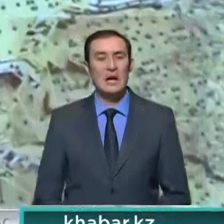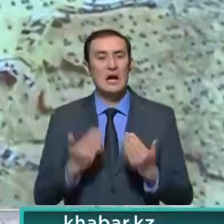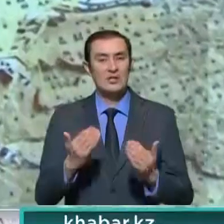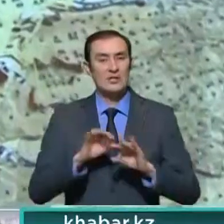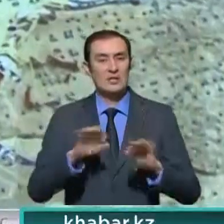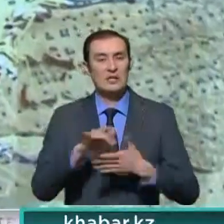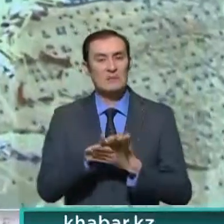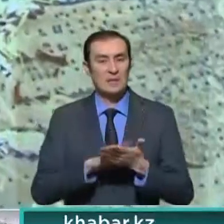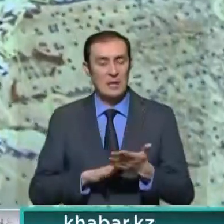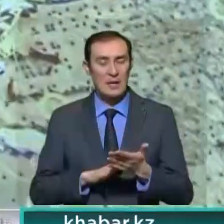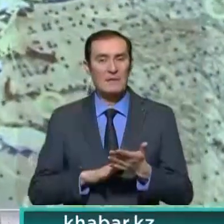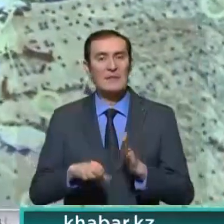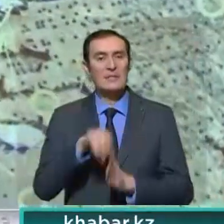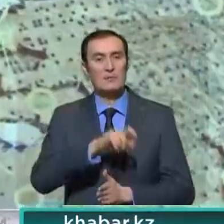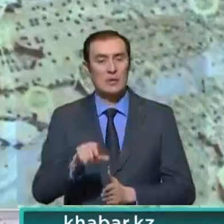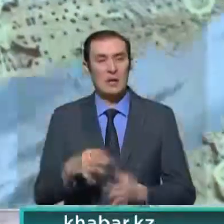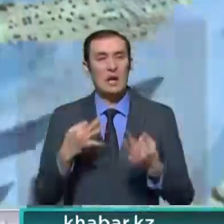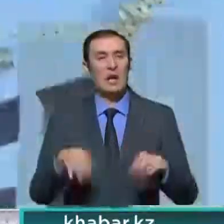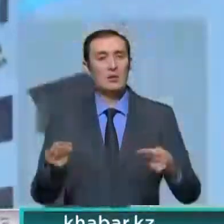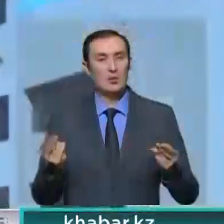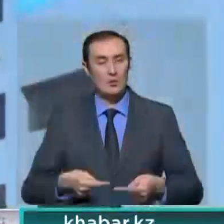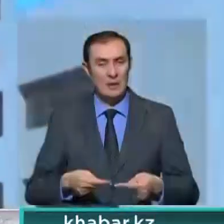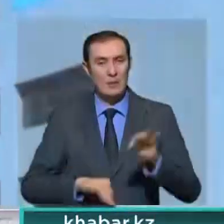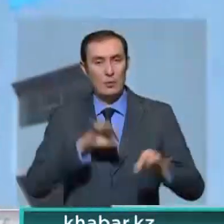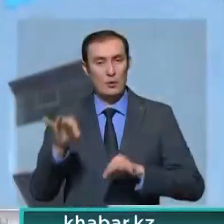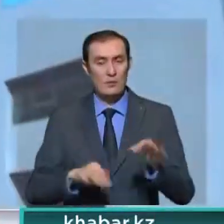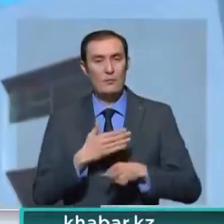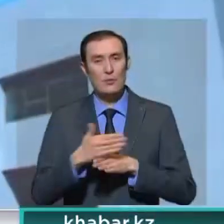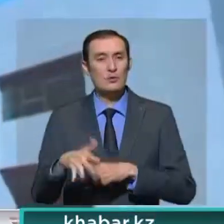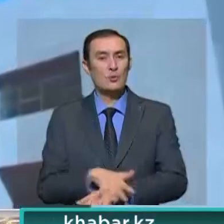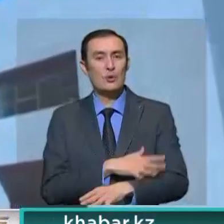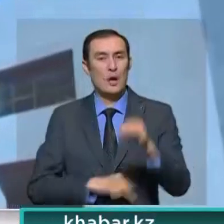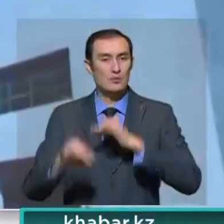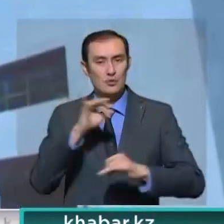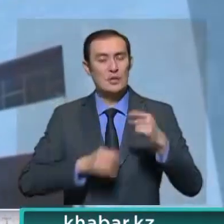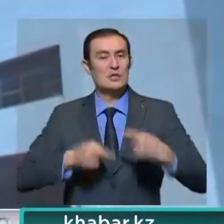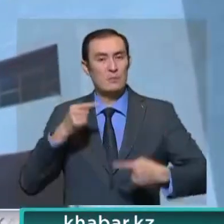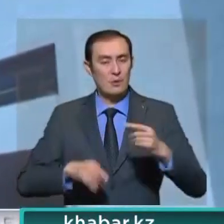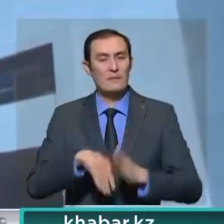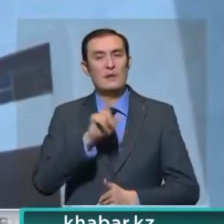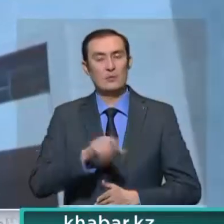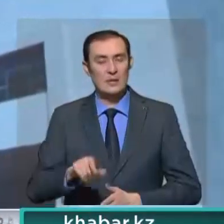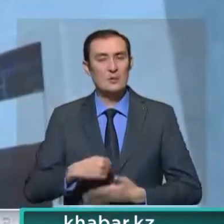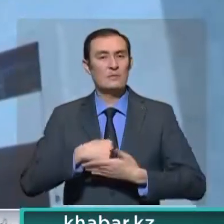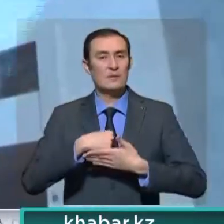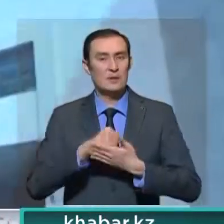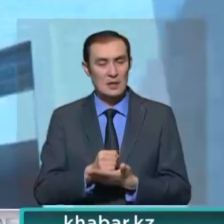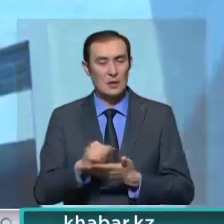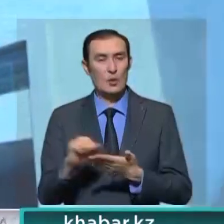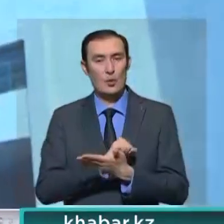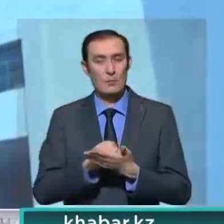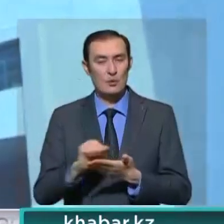расскажем далее тем временем мы жили смены одобрили несколько законопроектов После долгих обсуждений и споров депутаты приняли такие наконец